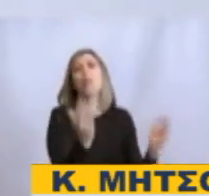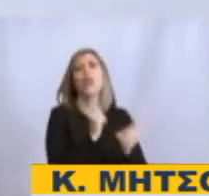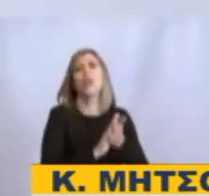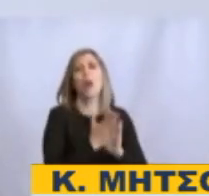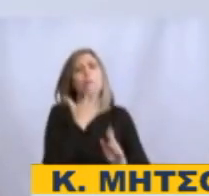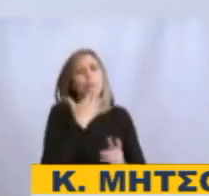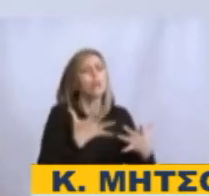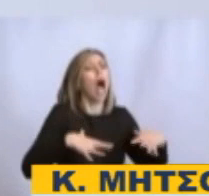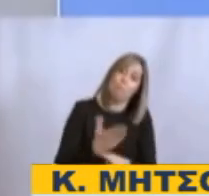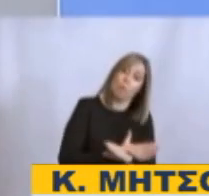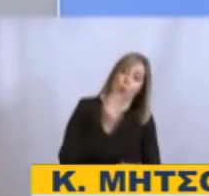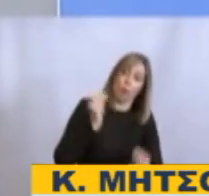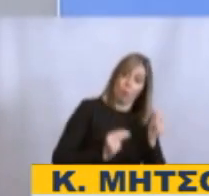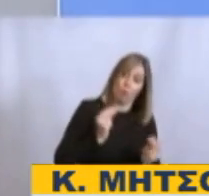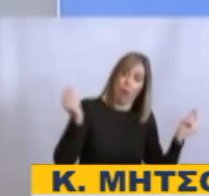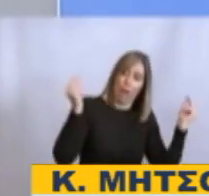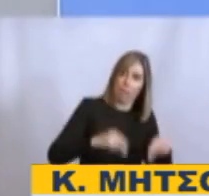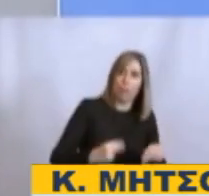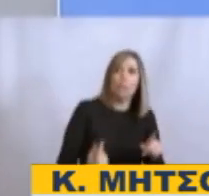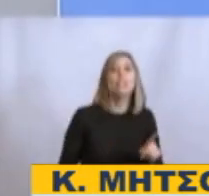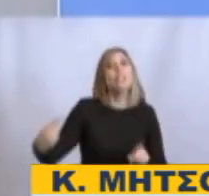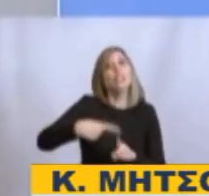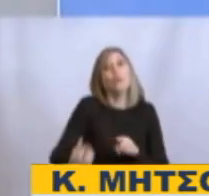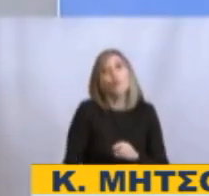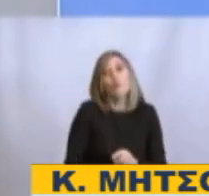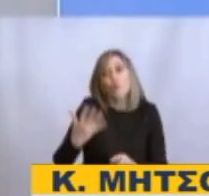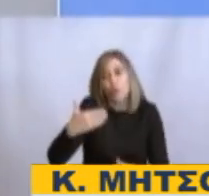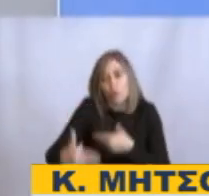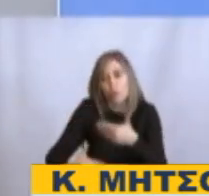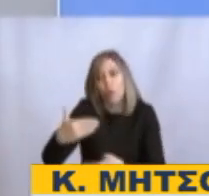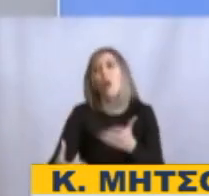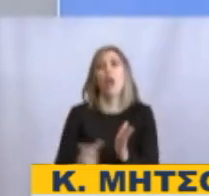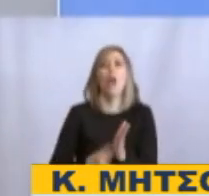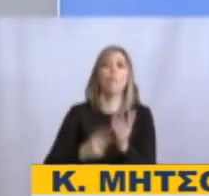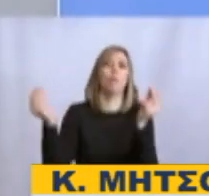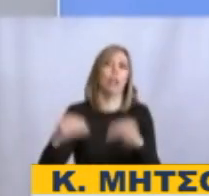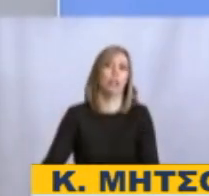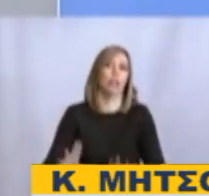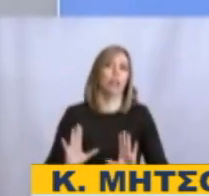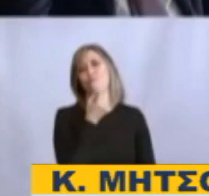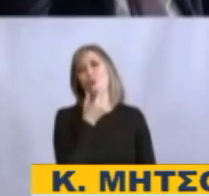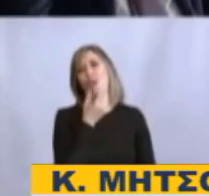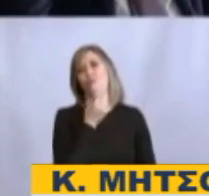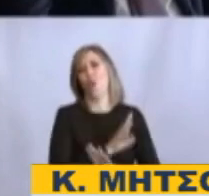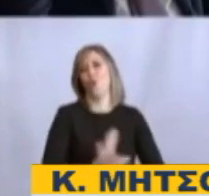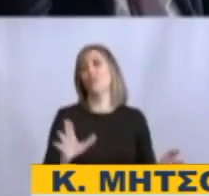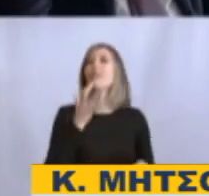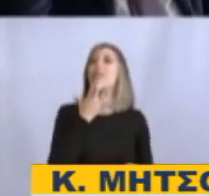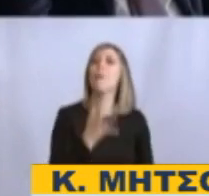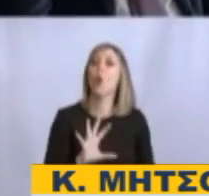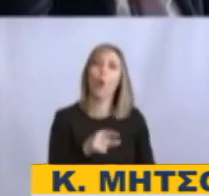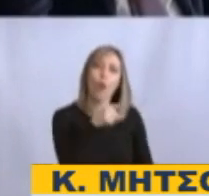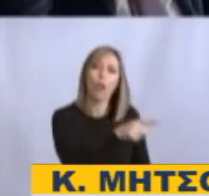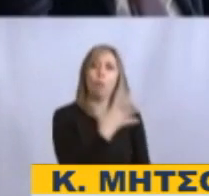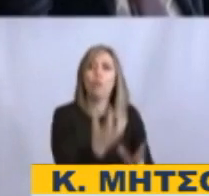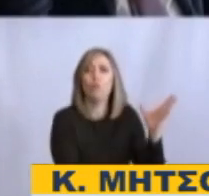το 7% από την 1η Ιανουαρίου σε συνδυασμό με την κατάργηση της εισφοράς αλληλεγγύης που θα ευνοήσει επίσης